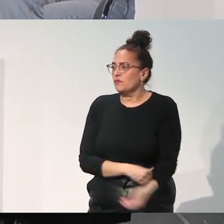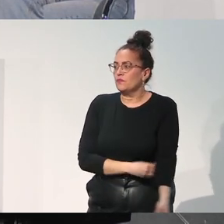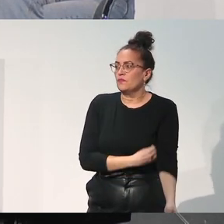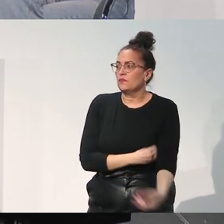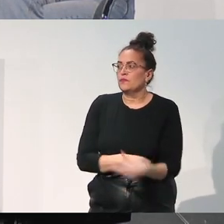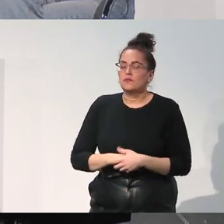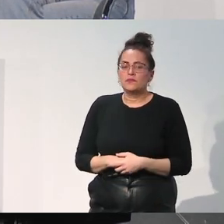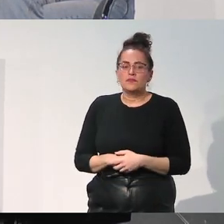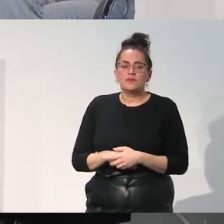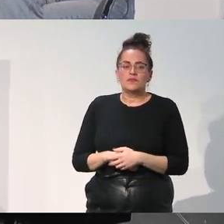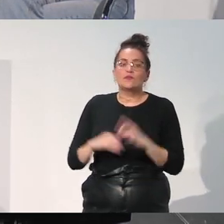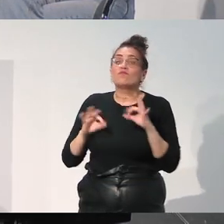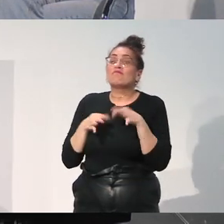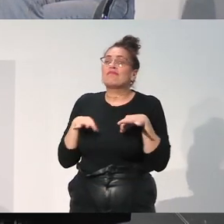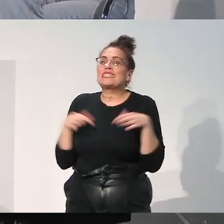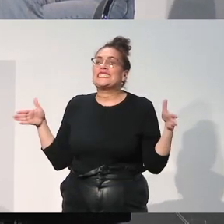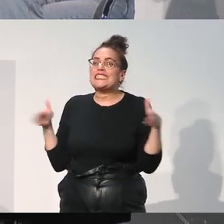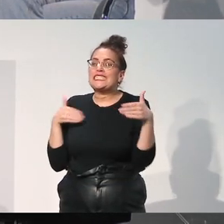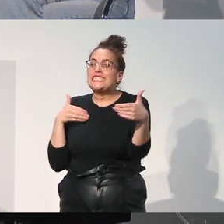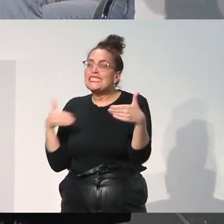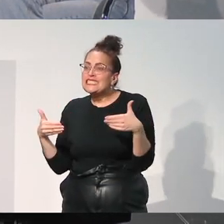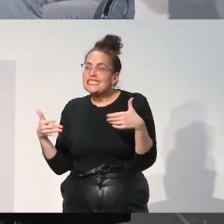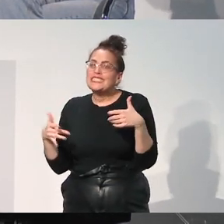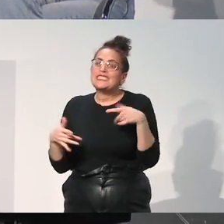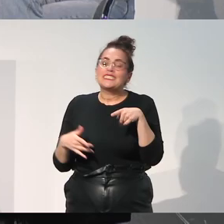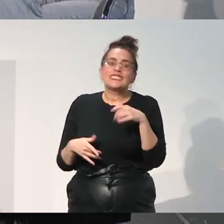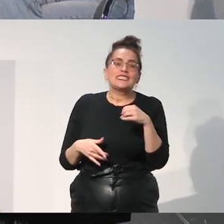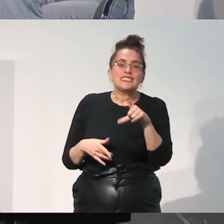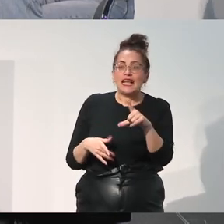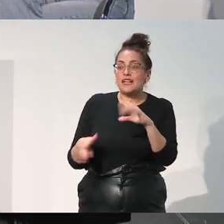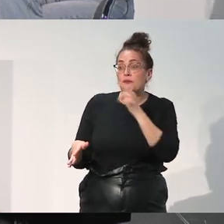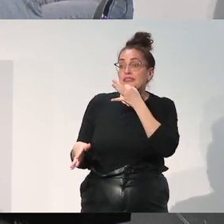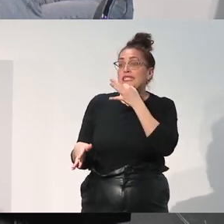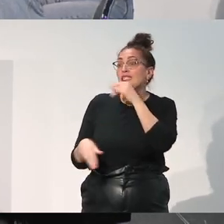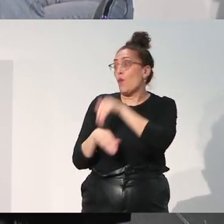Et en petite salle, la soirée POL qui débute tout de suite.